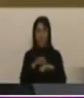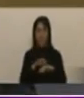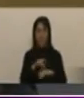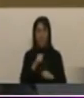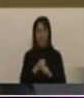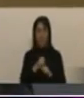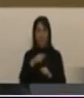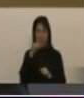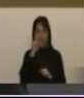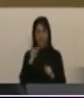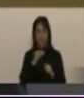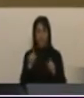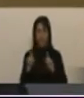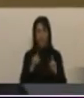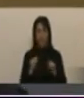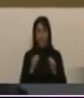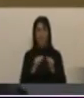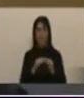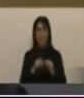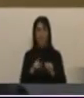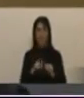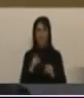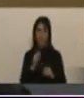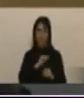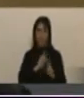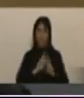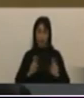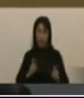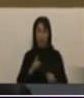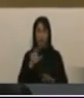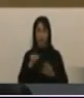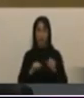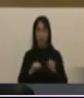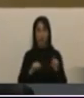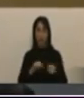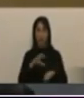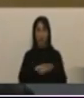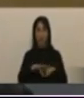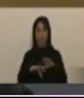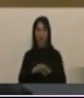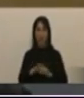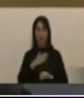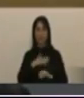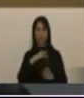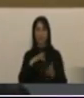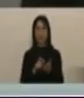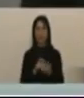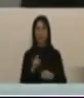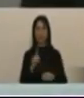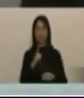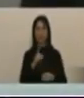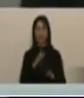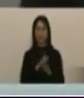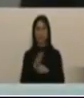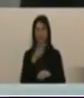მხარი. უმრავლესობას მიეწარმოდგენ კამპროექტს. ქართულ ოცნებასაც დაუჭირეთ მხარი, როდესაც საკითხი ეხებოდა იმას, რომ